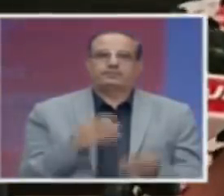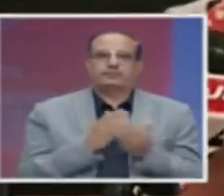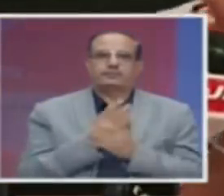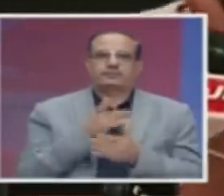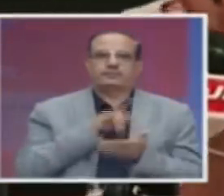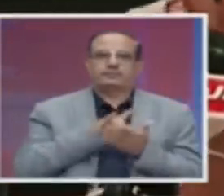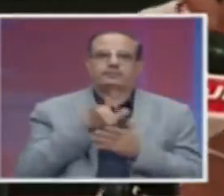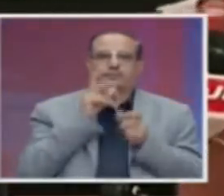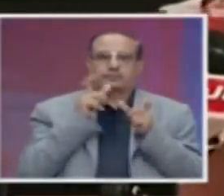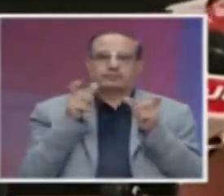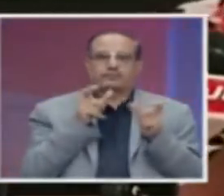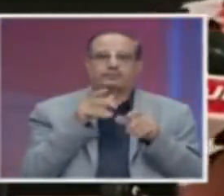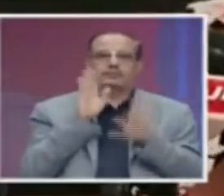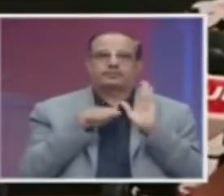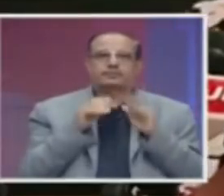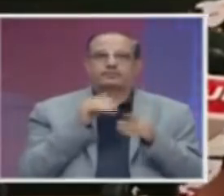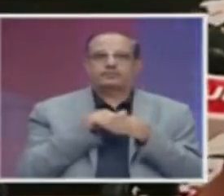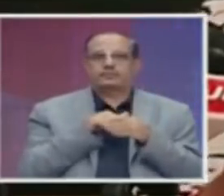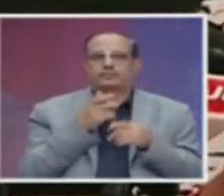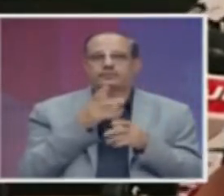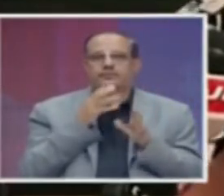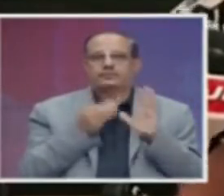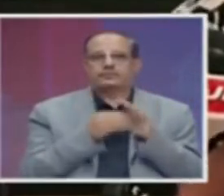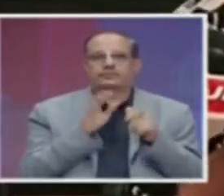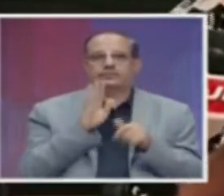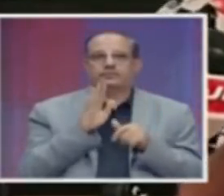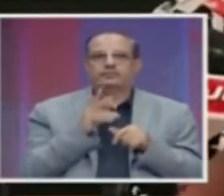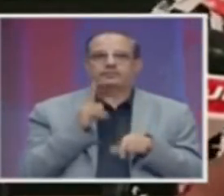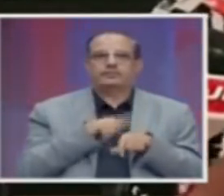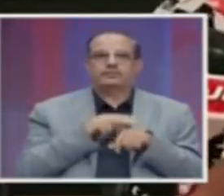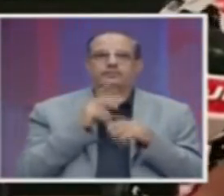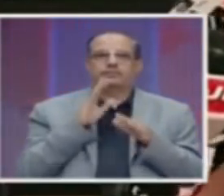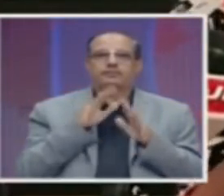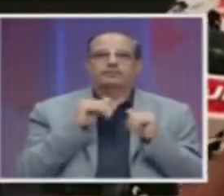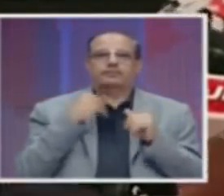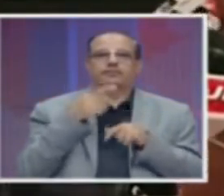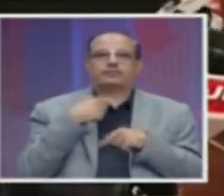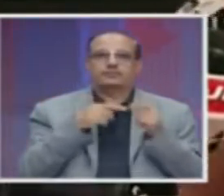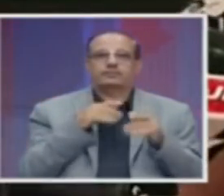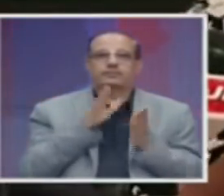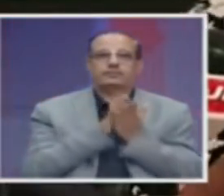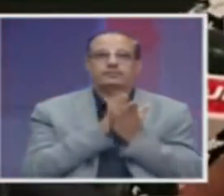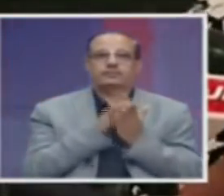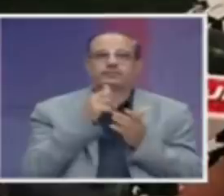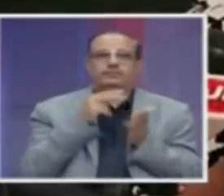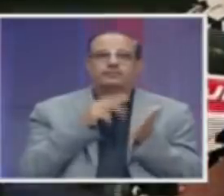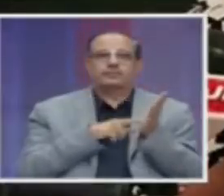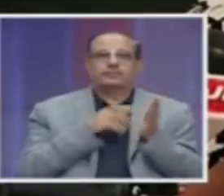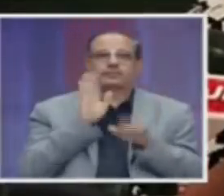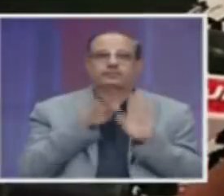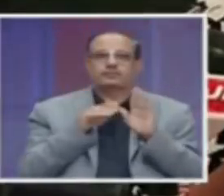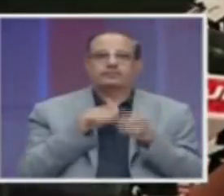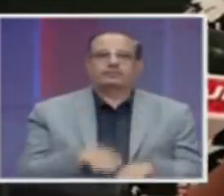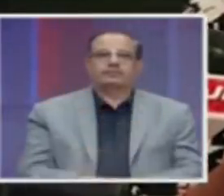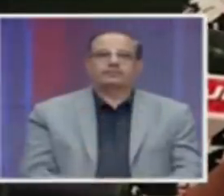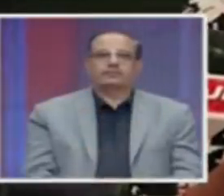الخارجية والهجرة، تتابعين إجراءات تصويت الخارج في انتخابات النواب، ومصريو الخارج يواصلون طباعة بطاقات